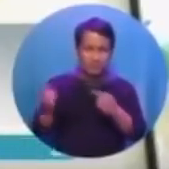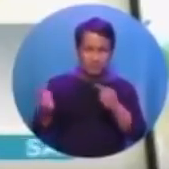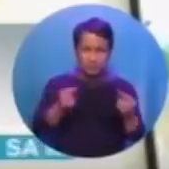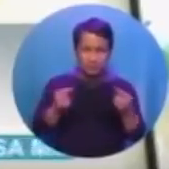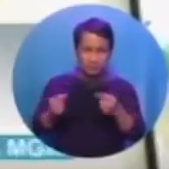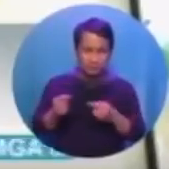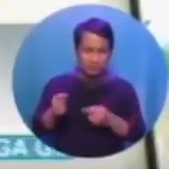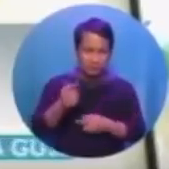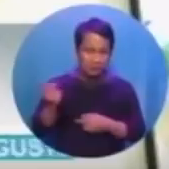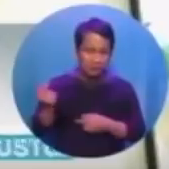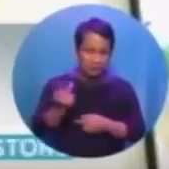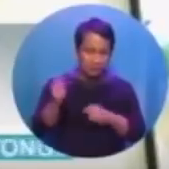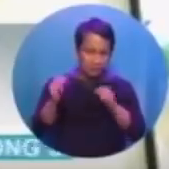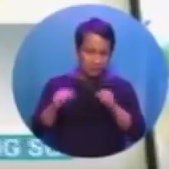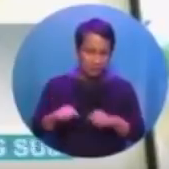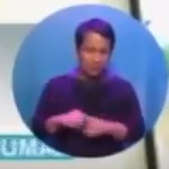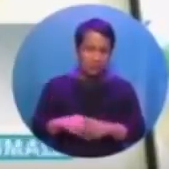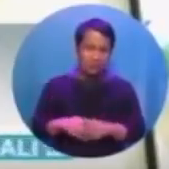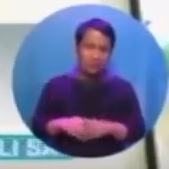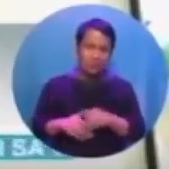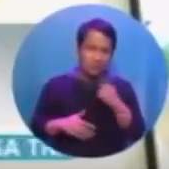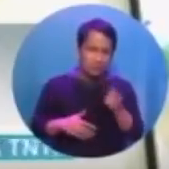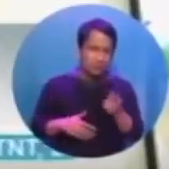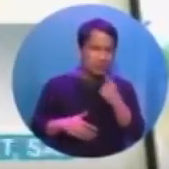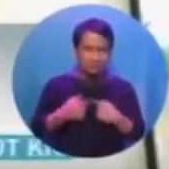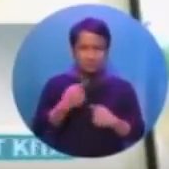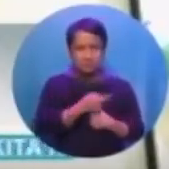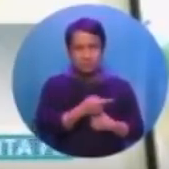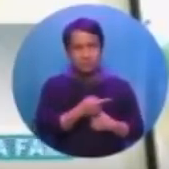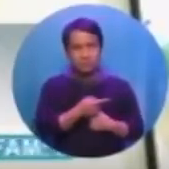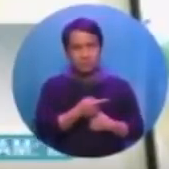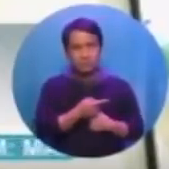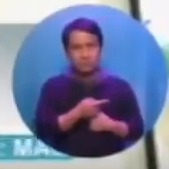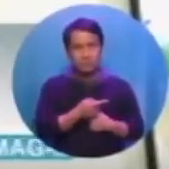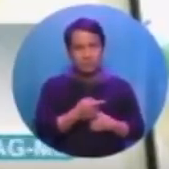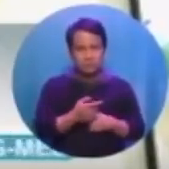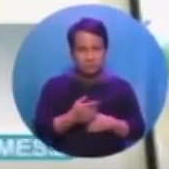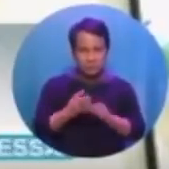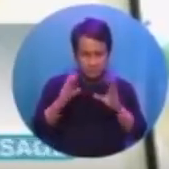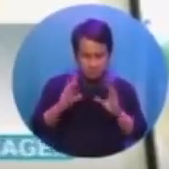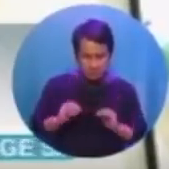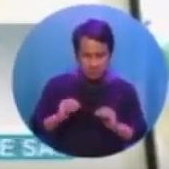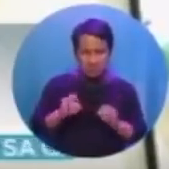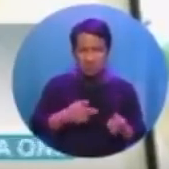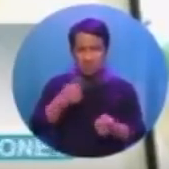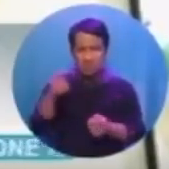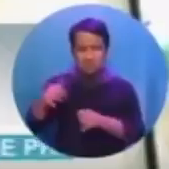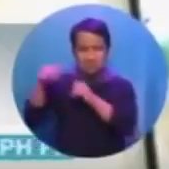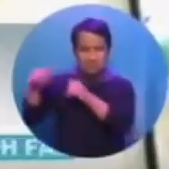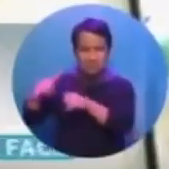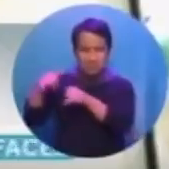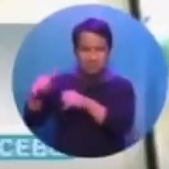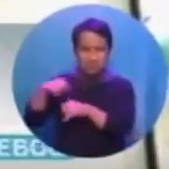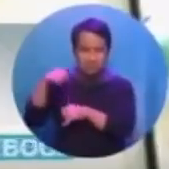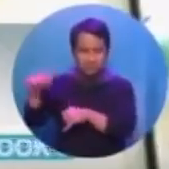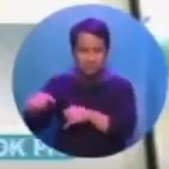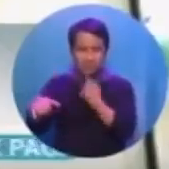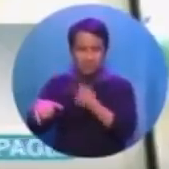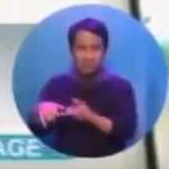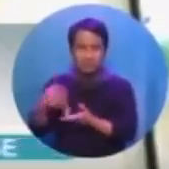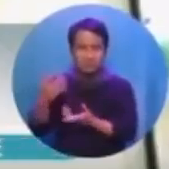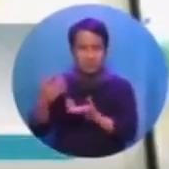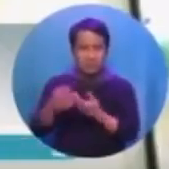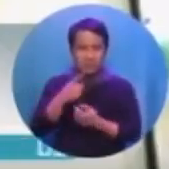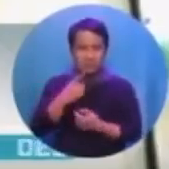na, may away po kami, ganyan. Tapos sabi niya po, magpa-cool down lang siya doon, doon siya tambay-tambay, tapos tinanong po kami